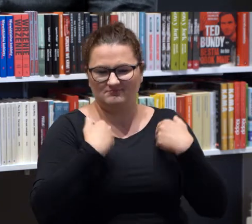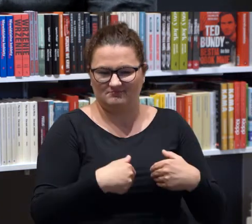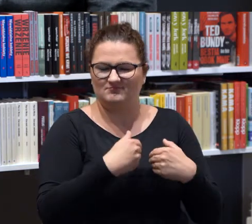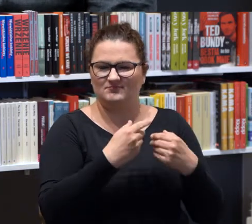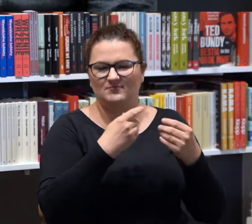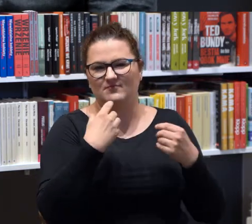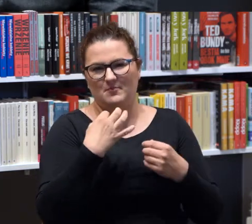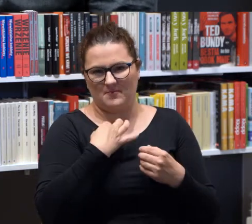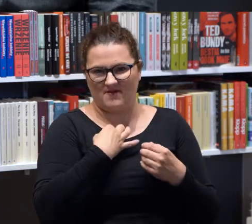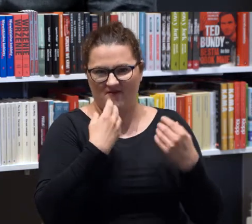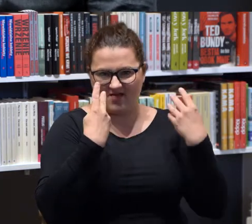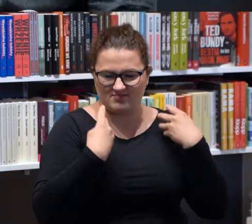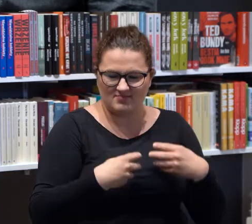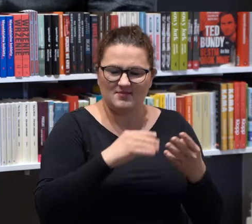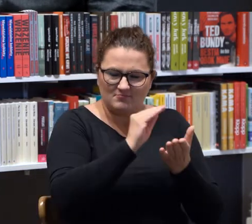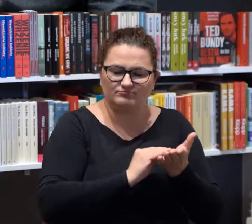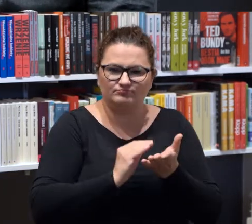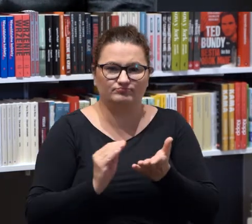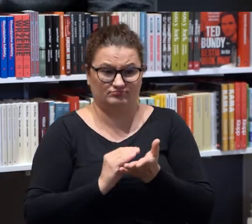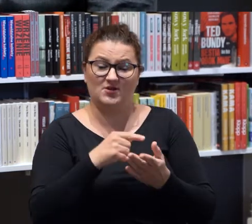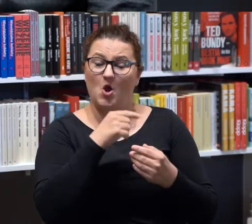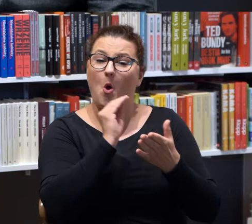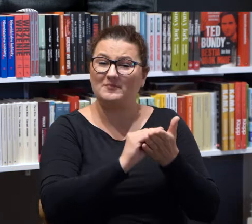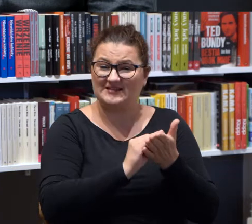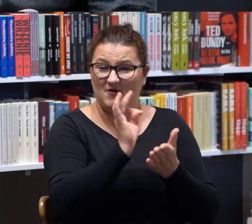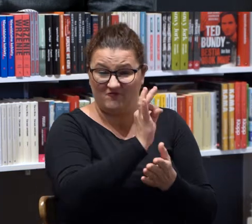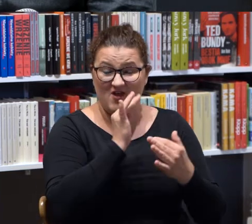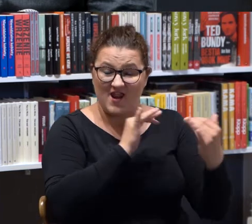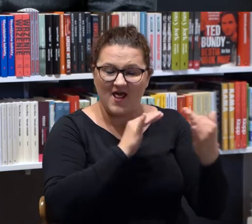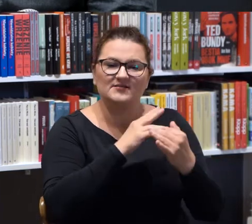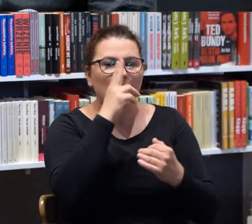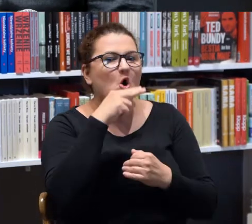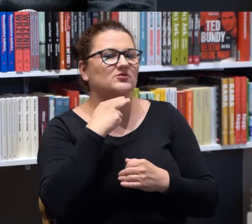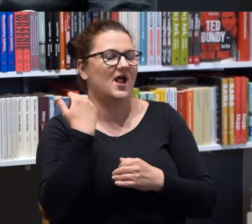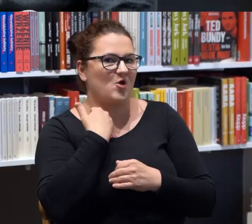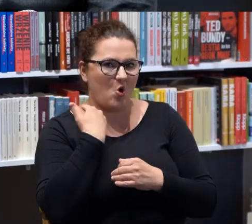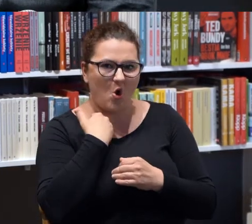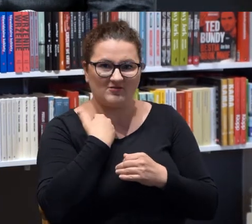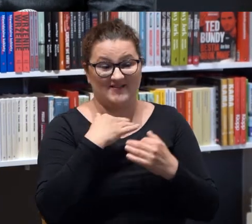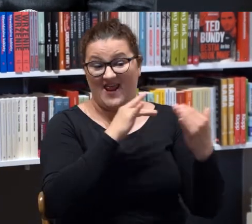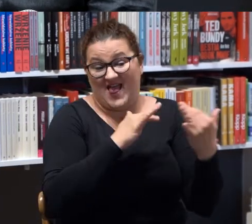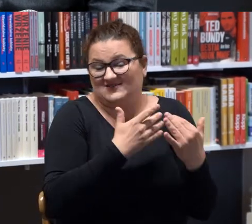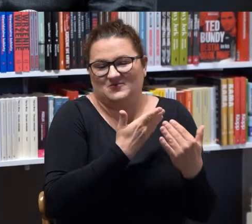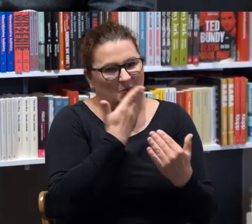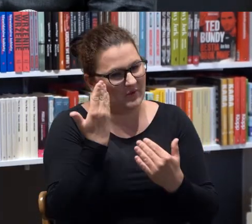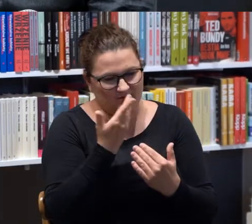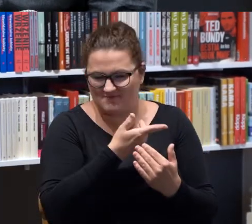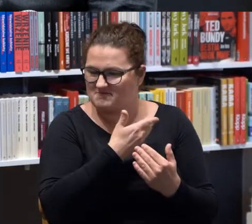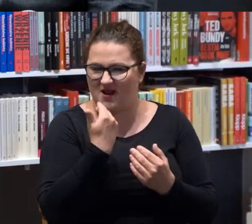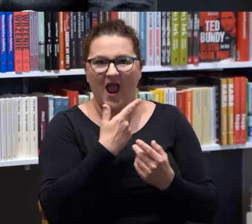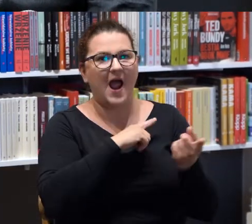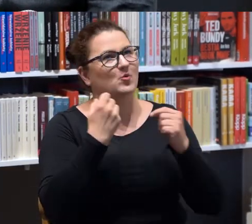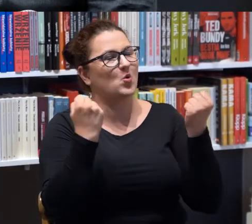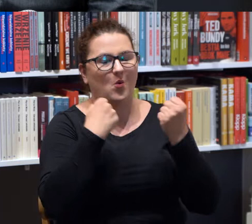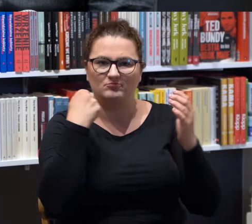ona opisała swoją relację, słuchajcie, z ojcem alkoholikiem, której właściwie to relacji nie było, albo była ona szalenie